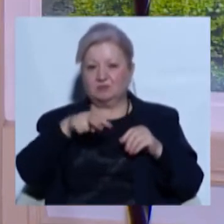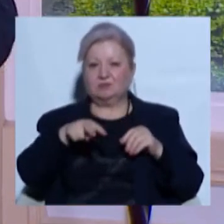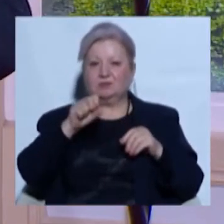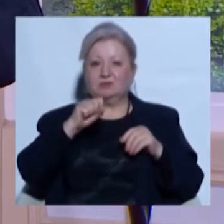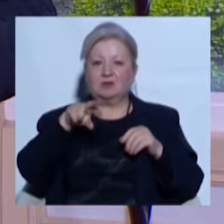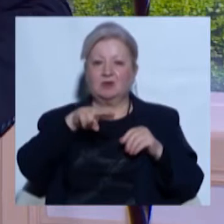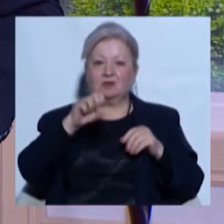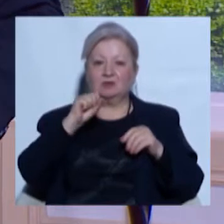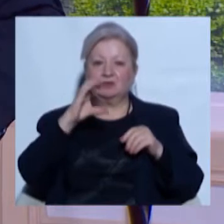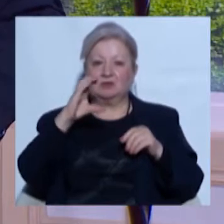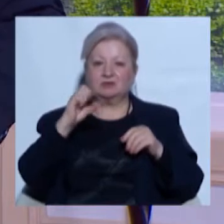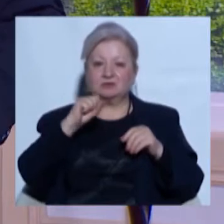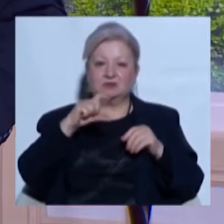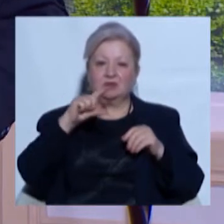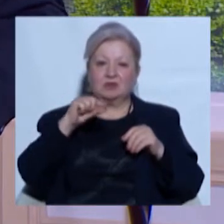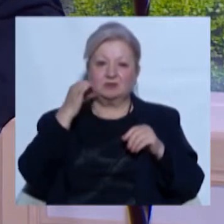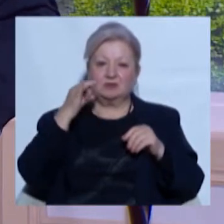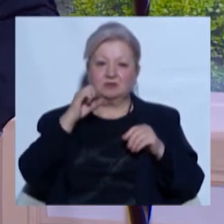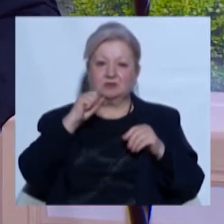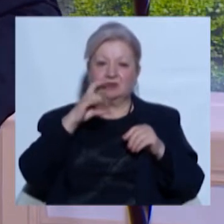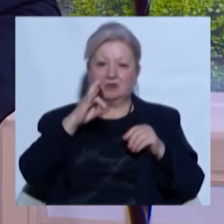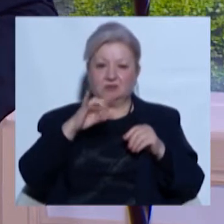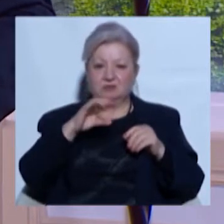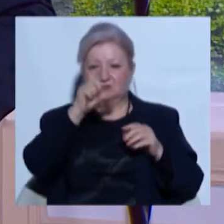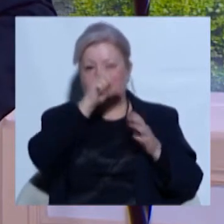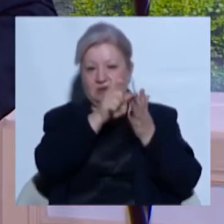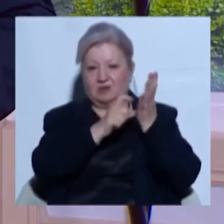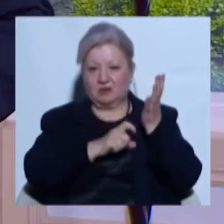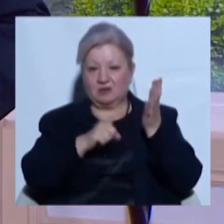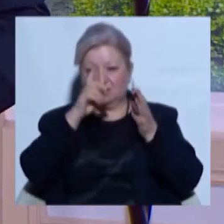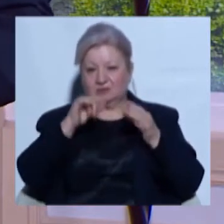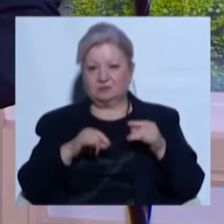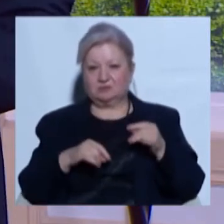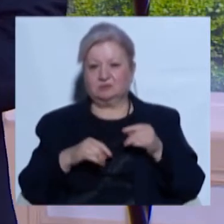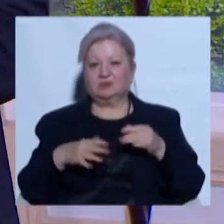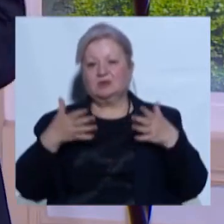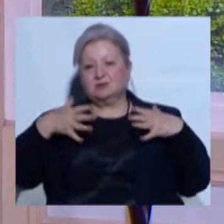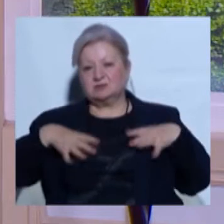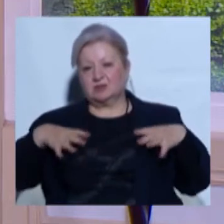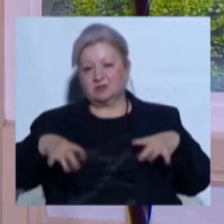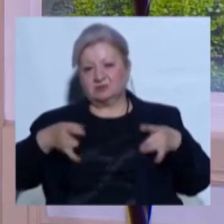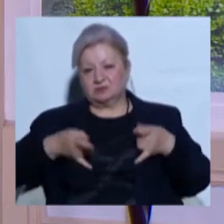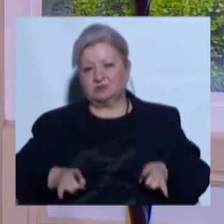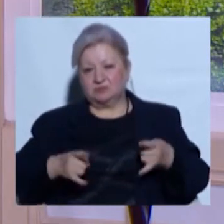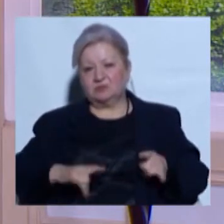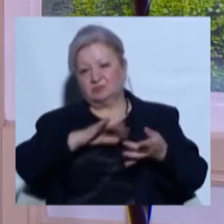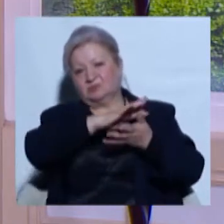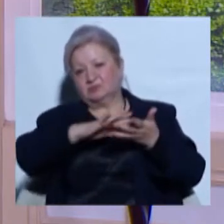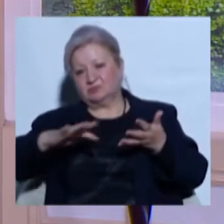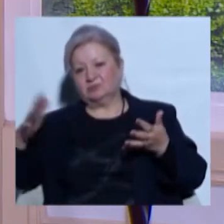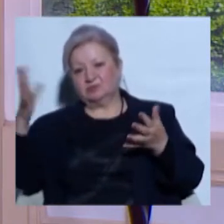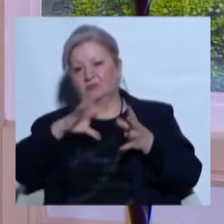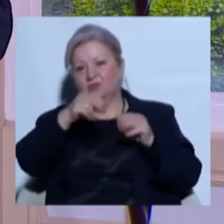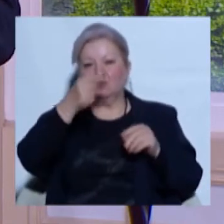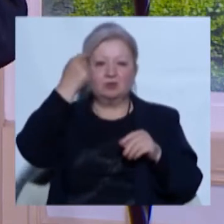ლექსი სალაღობო, იწყება ასე: საქართველოში იბადებოდნენ და ასე შემდეგ. თქვენ არი ფიქროთ ახლა